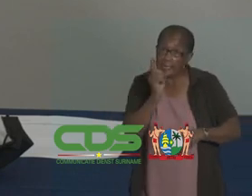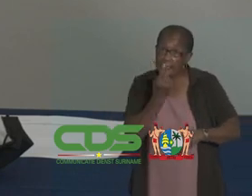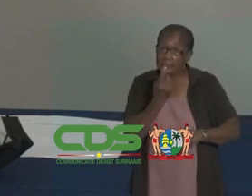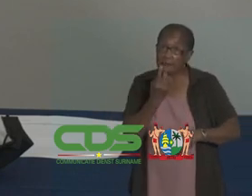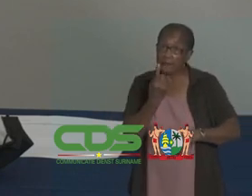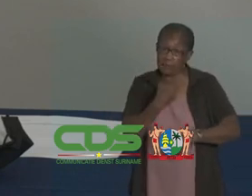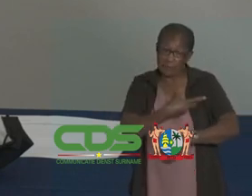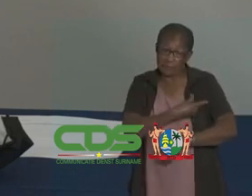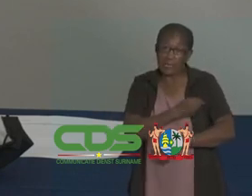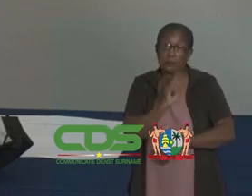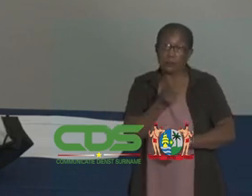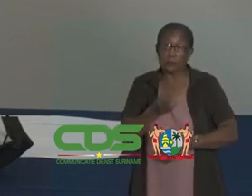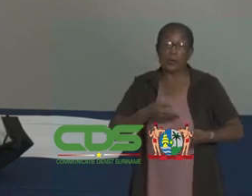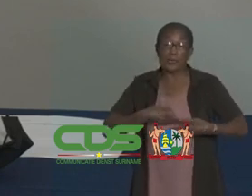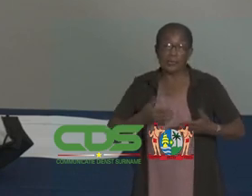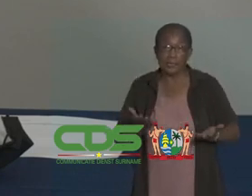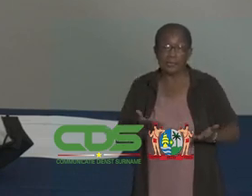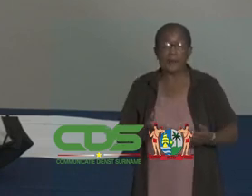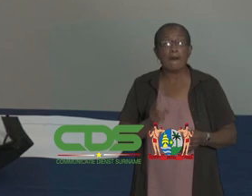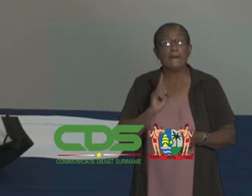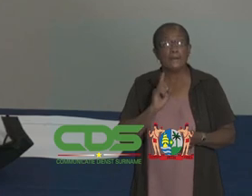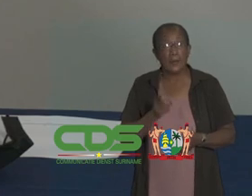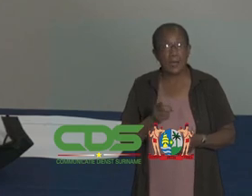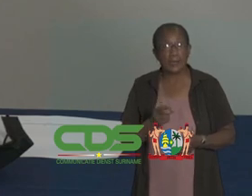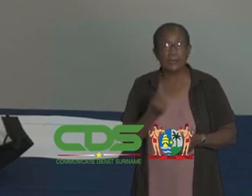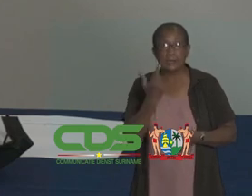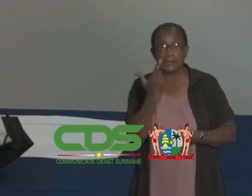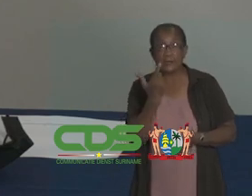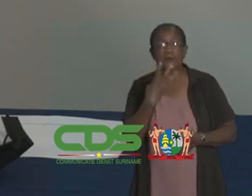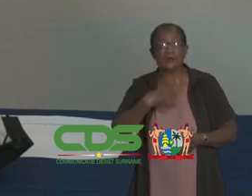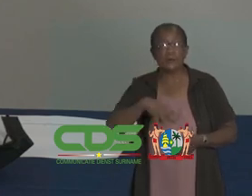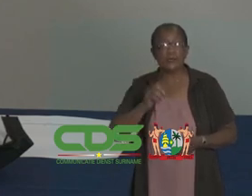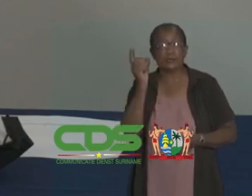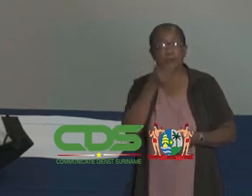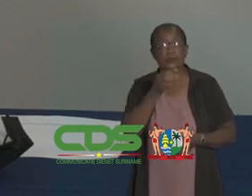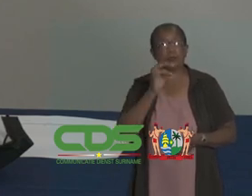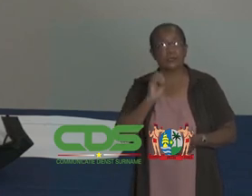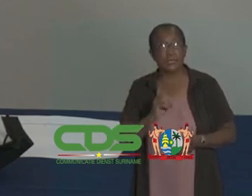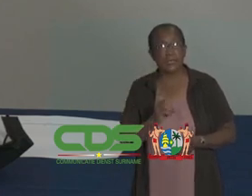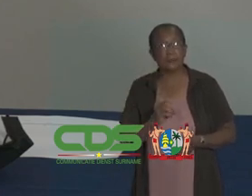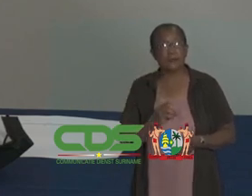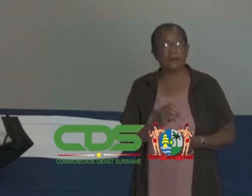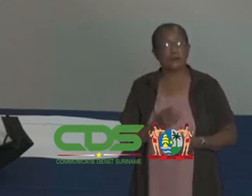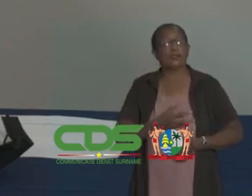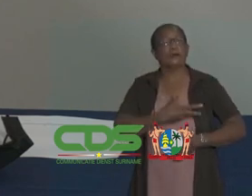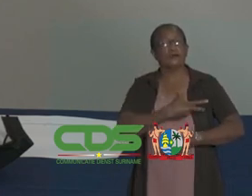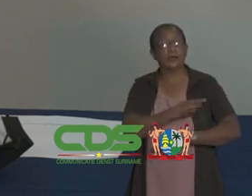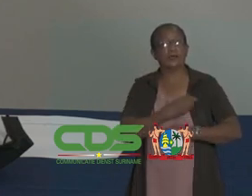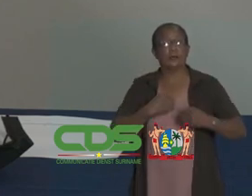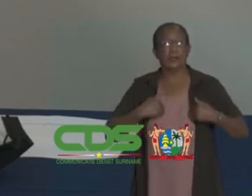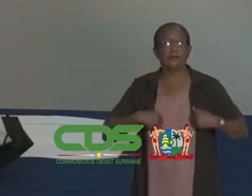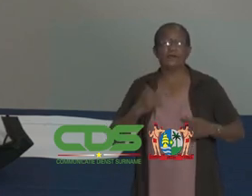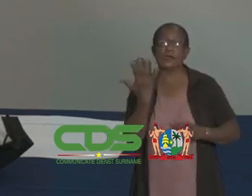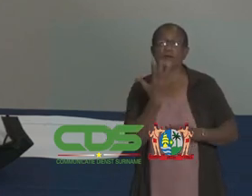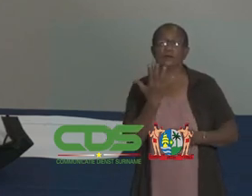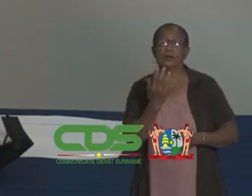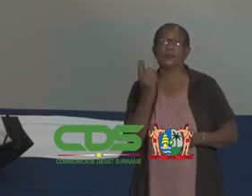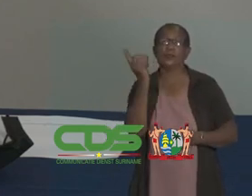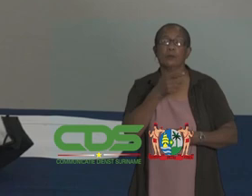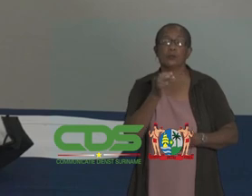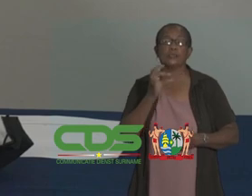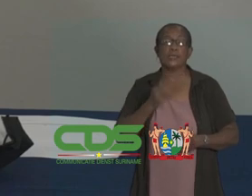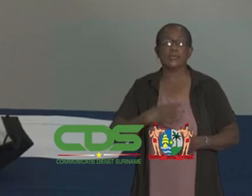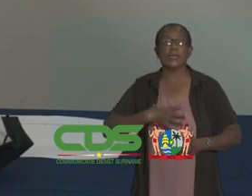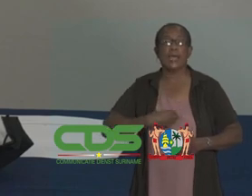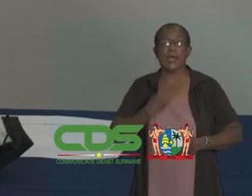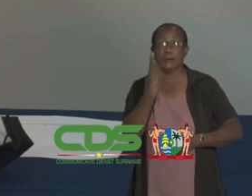krijgen. Jullie weten dat maar 47% volledig gevaccineerd is en 55% heeft